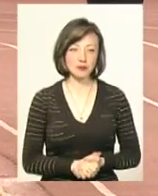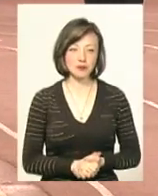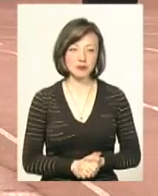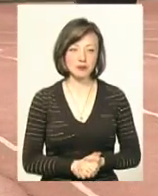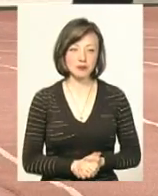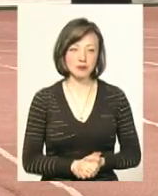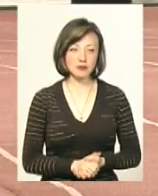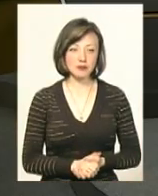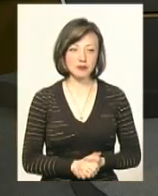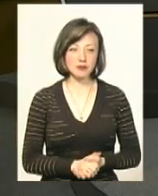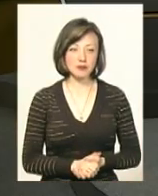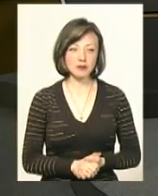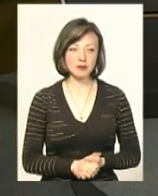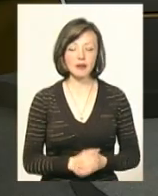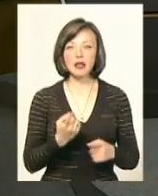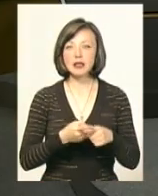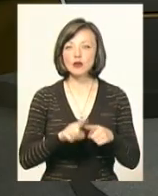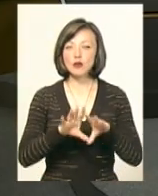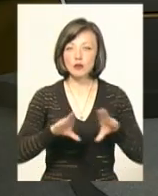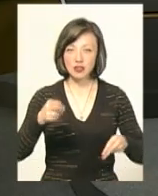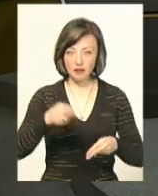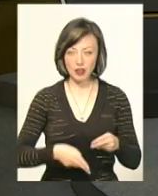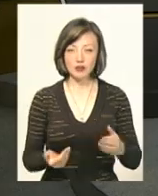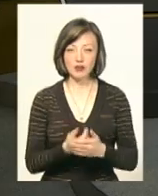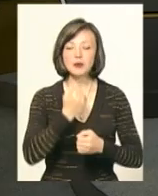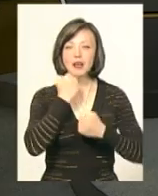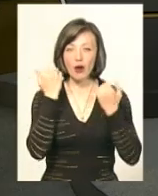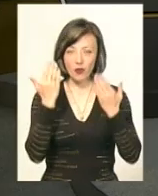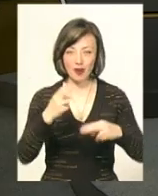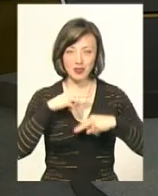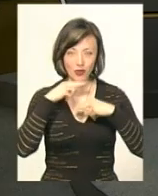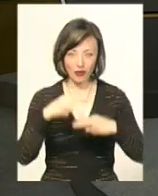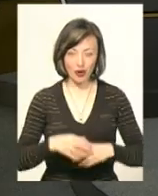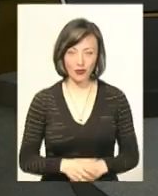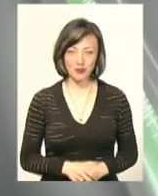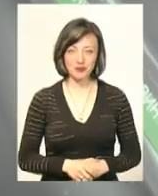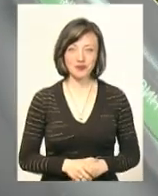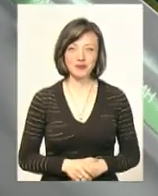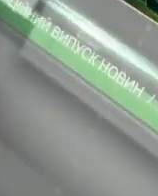Центр». На цьому ми завершуємо випуск. Дякуємо вам за увагу.